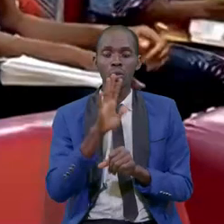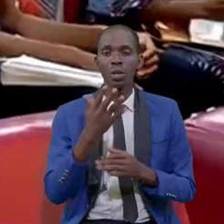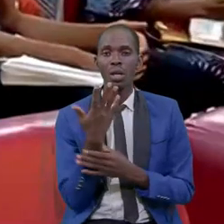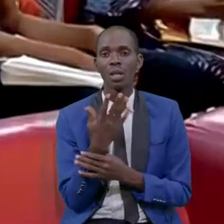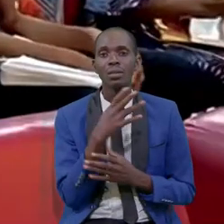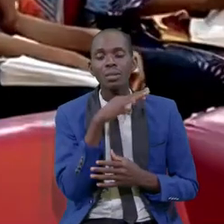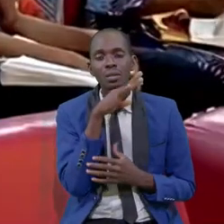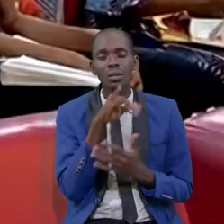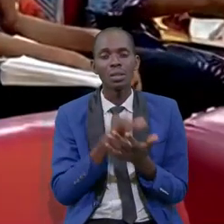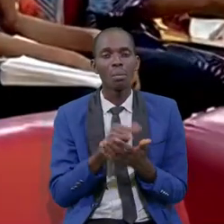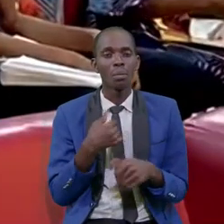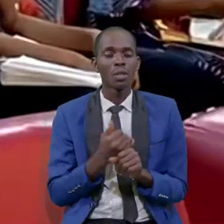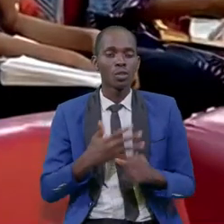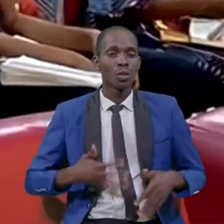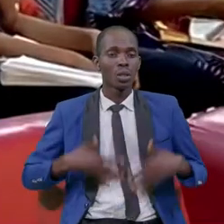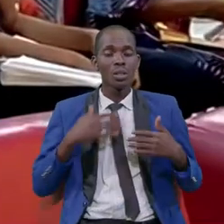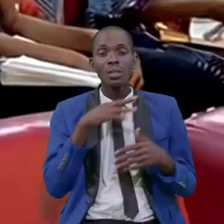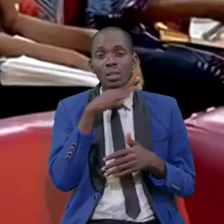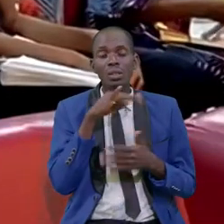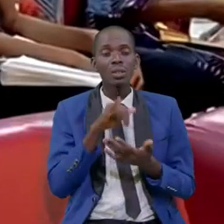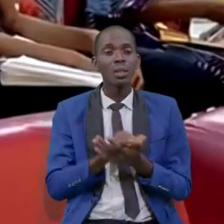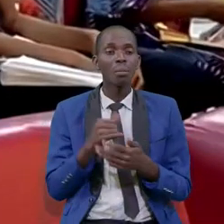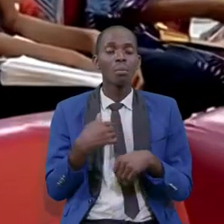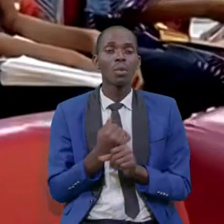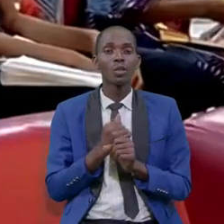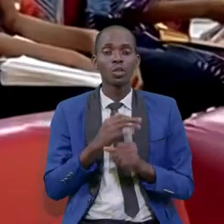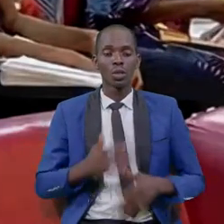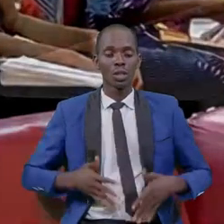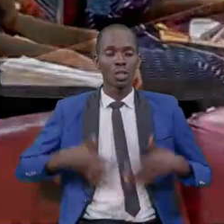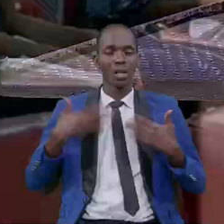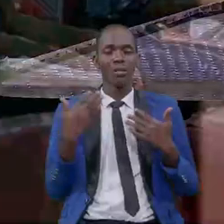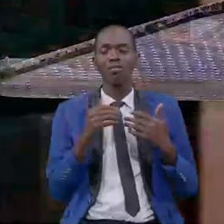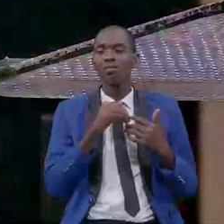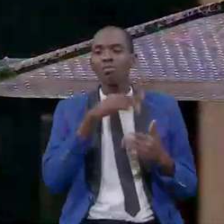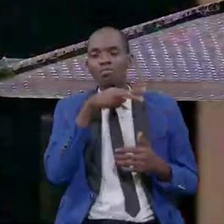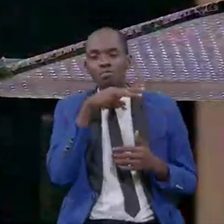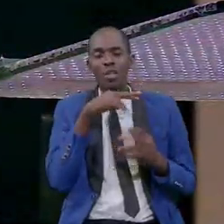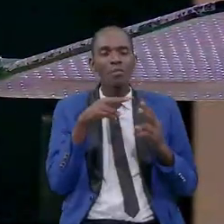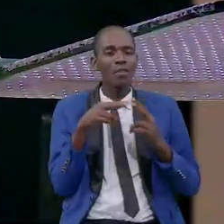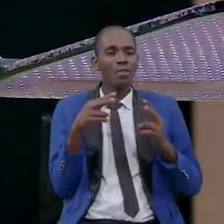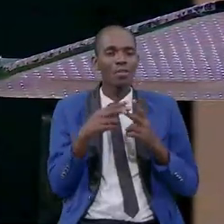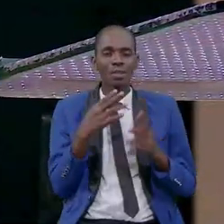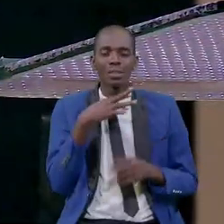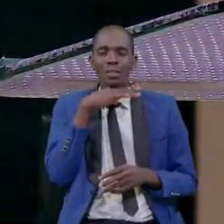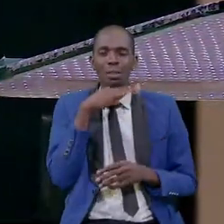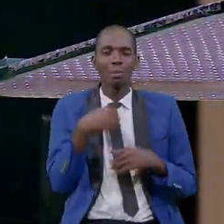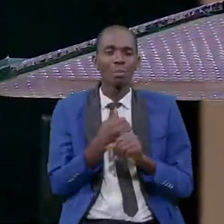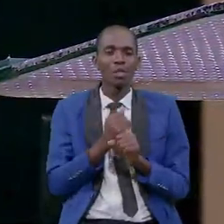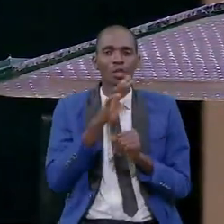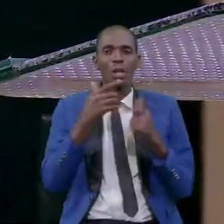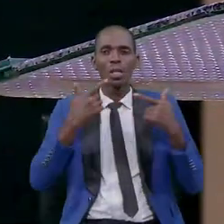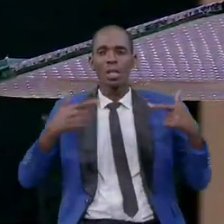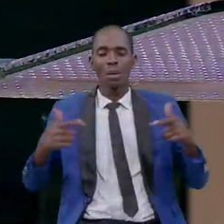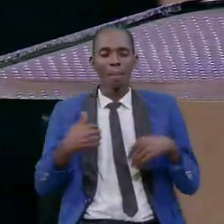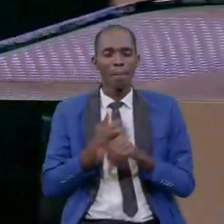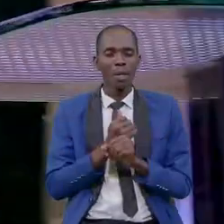tout ce que vous faites qui souille vos mains, qui rendent votre vie souillée, sale, et rendent